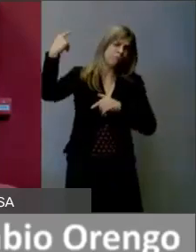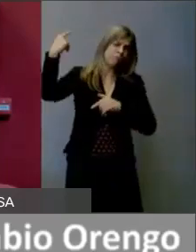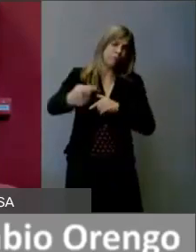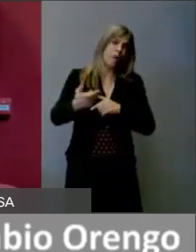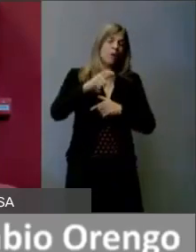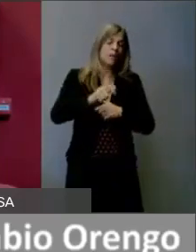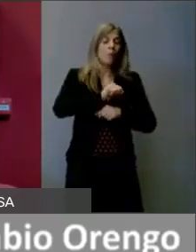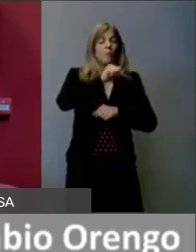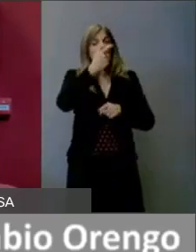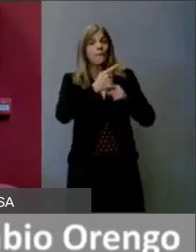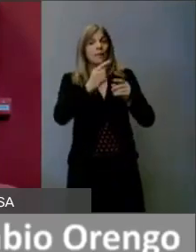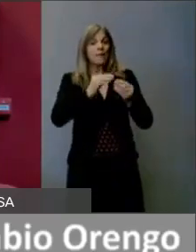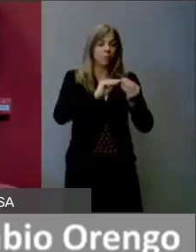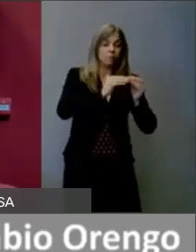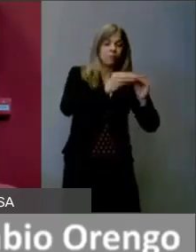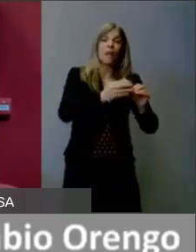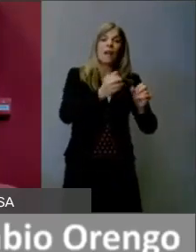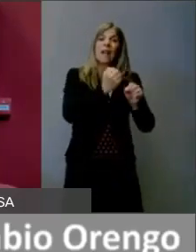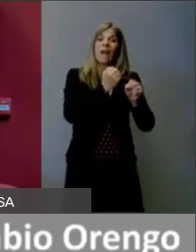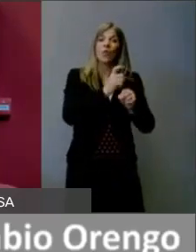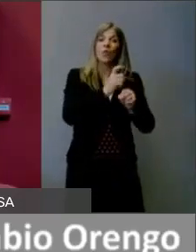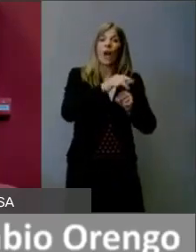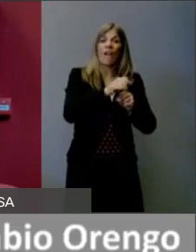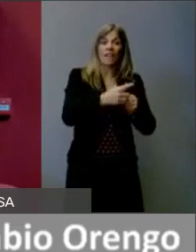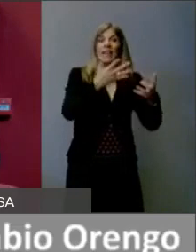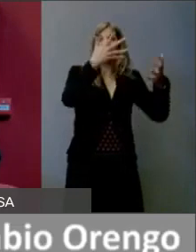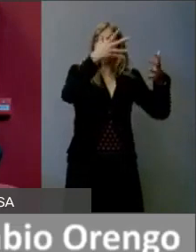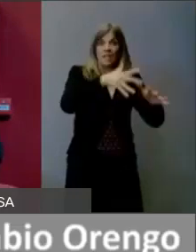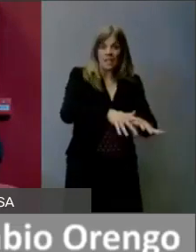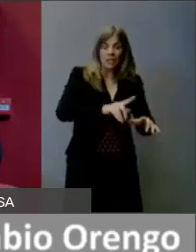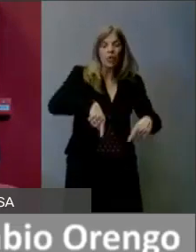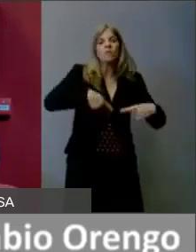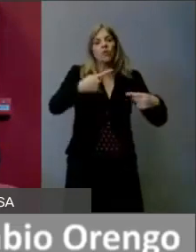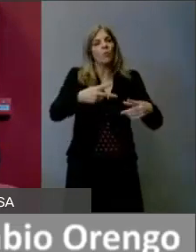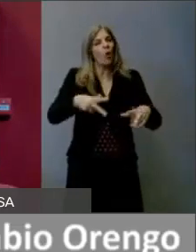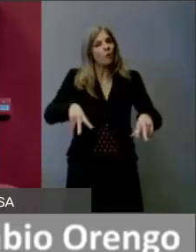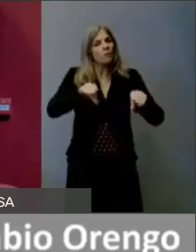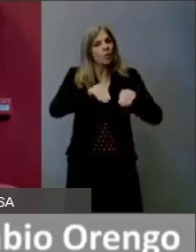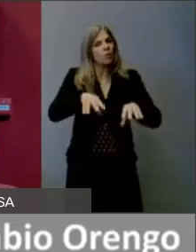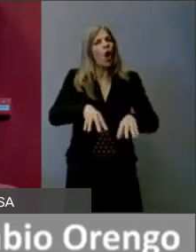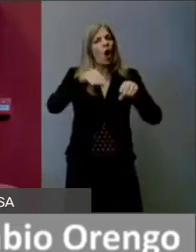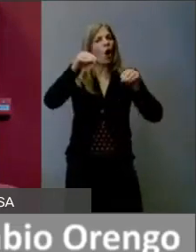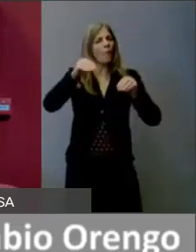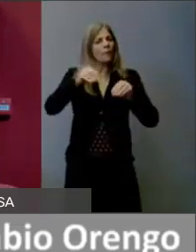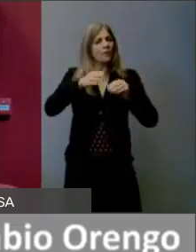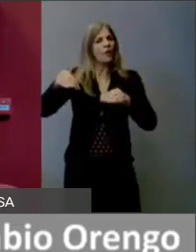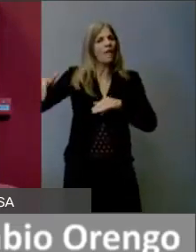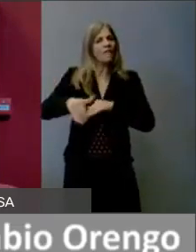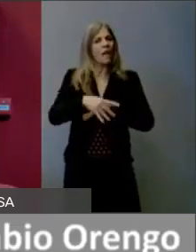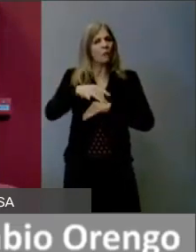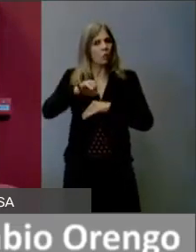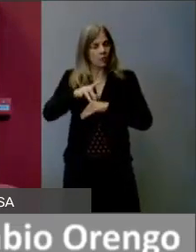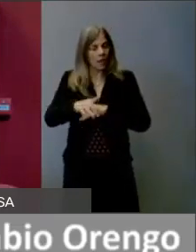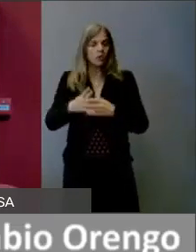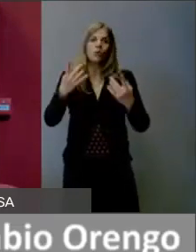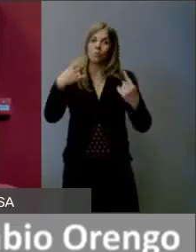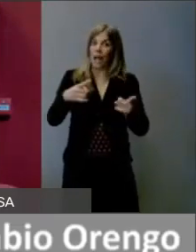iniziare la rimessa di via Montaldo, noi incontreremo le persone che